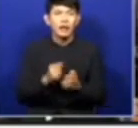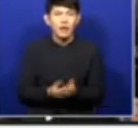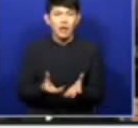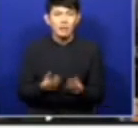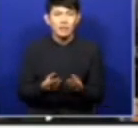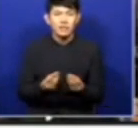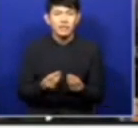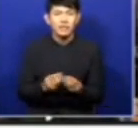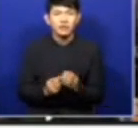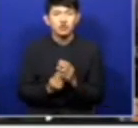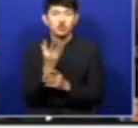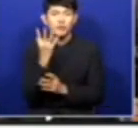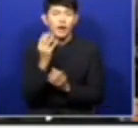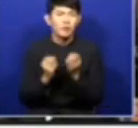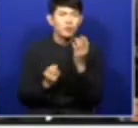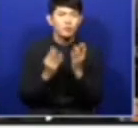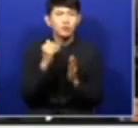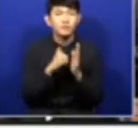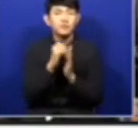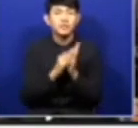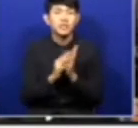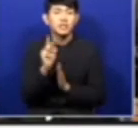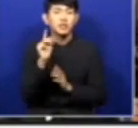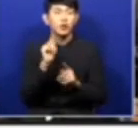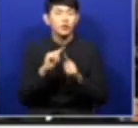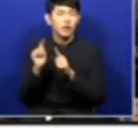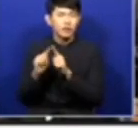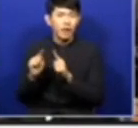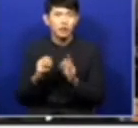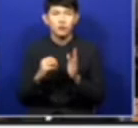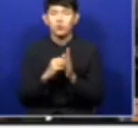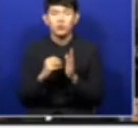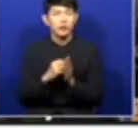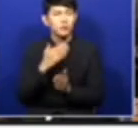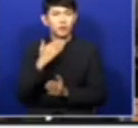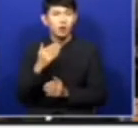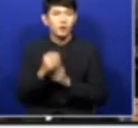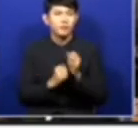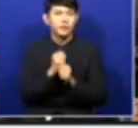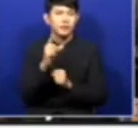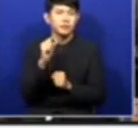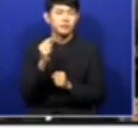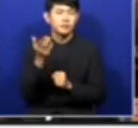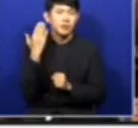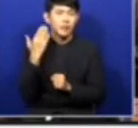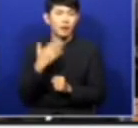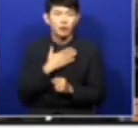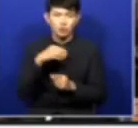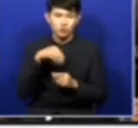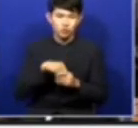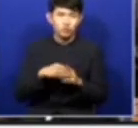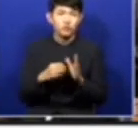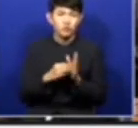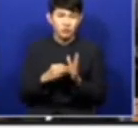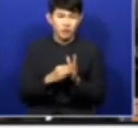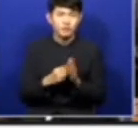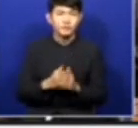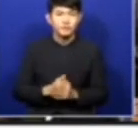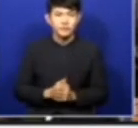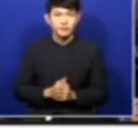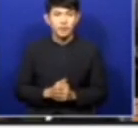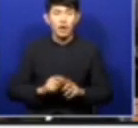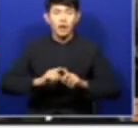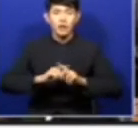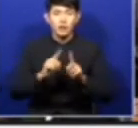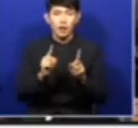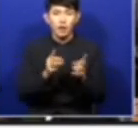ขียวในกรุงเทพมหานครในตลอดระยะเวลา20ปีที่ผ่านมาที่ผมอยู่ในกรุงเทพมหานครแต่ใน